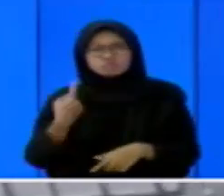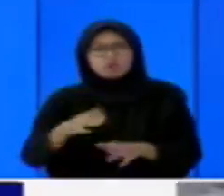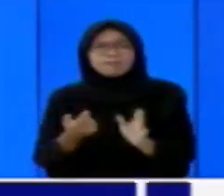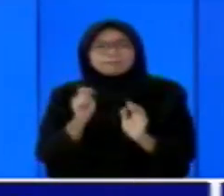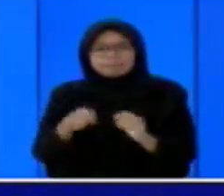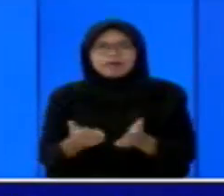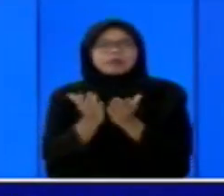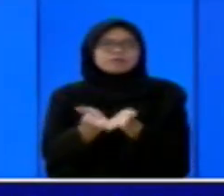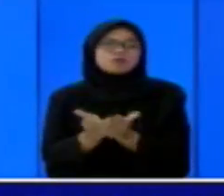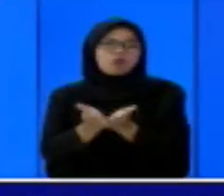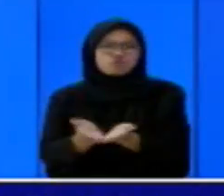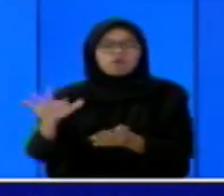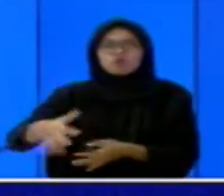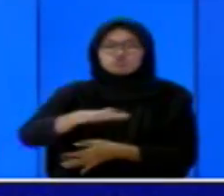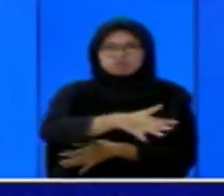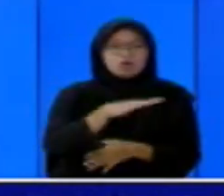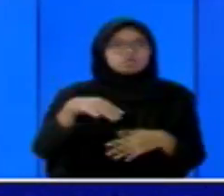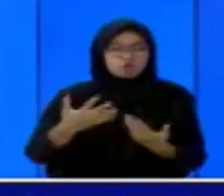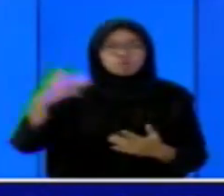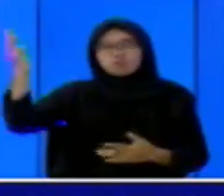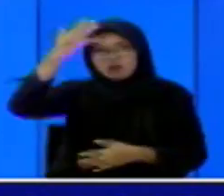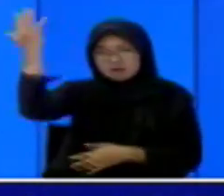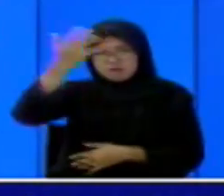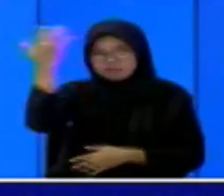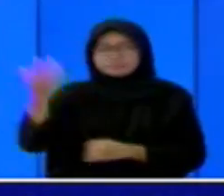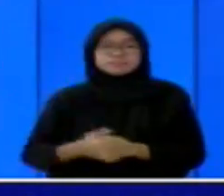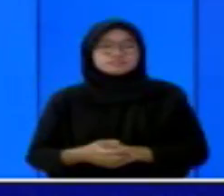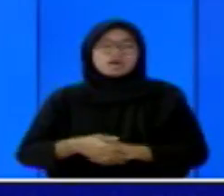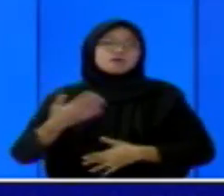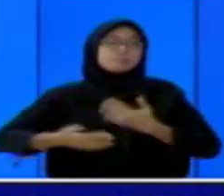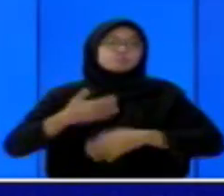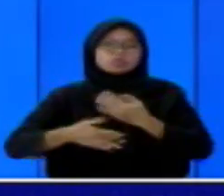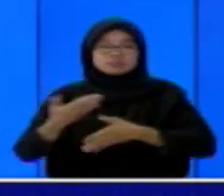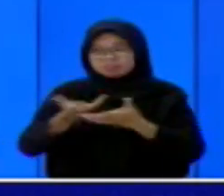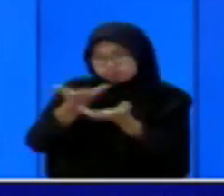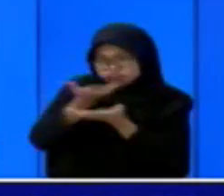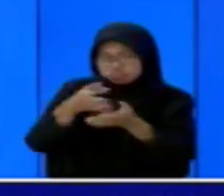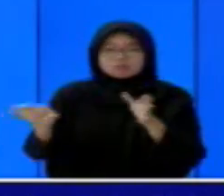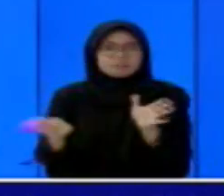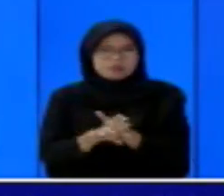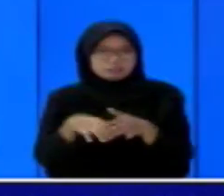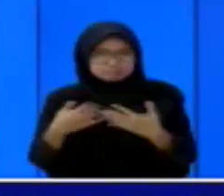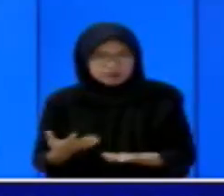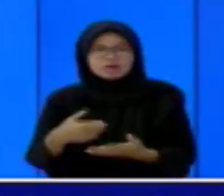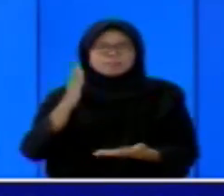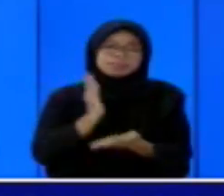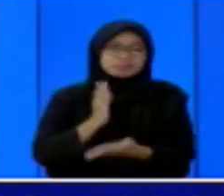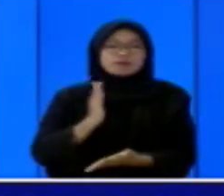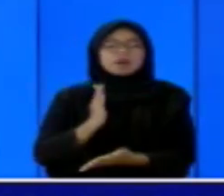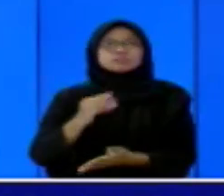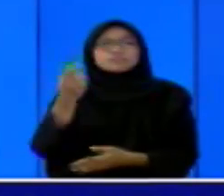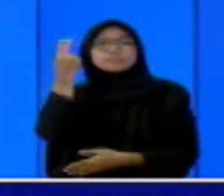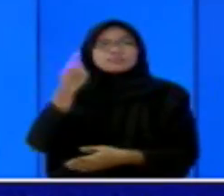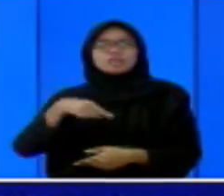akan kembali menggunakan jalur laut atau melalui jalur udara. Meskipun masih dalam proses negosiasi dengan otoritas Jepang,